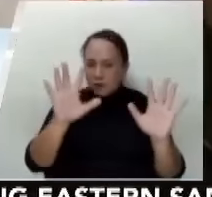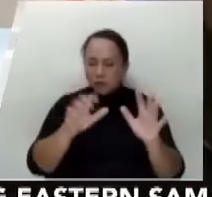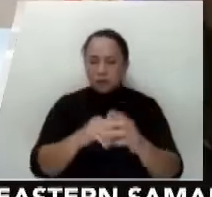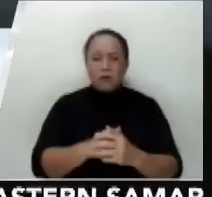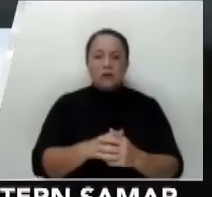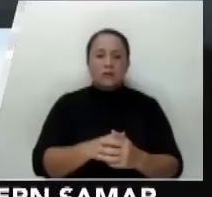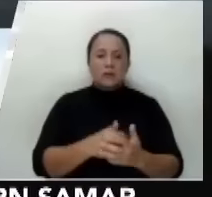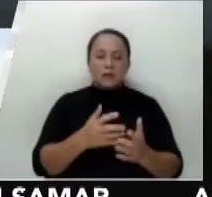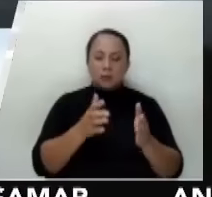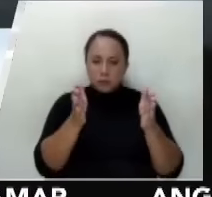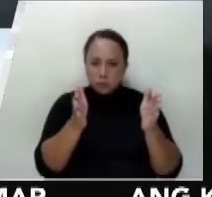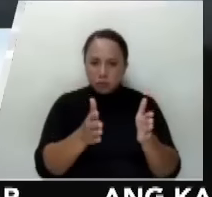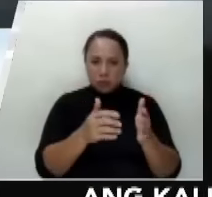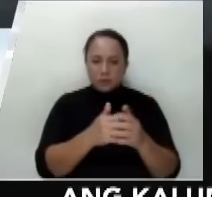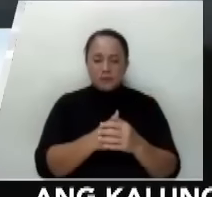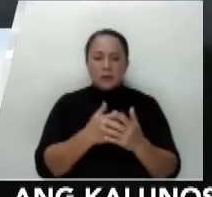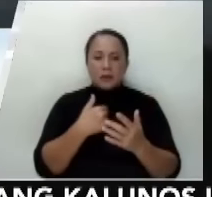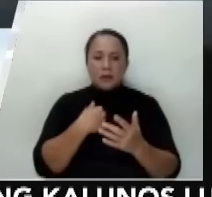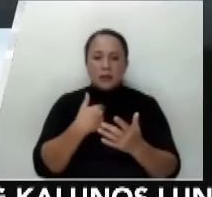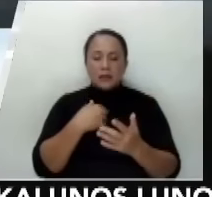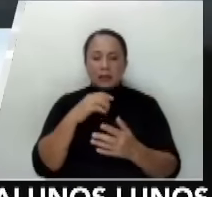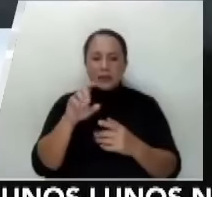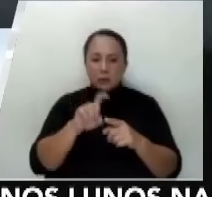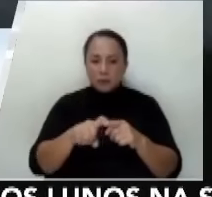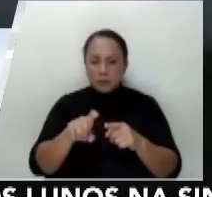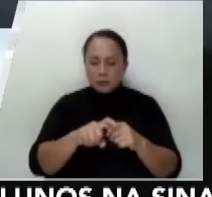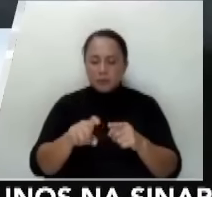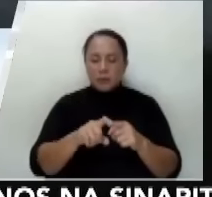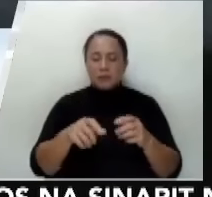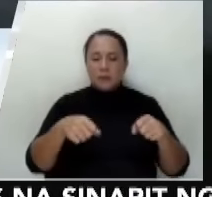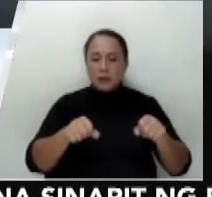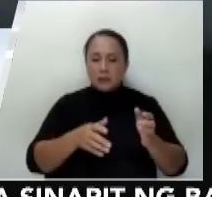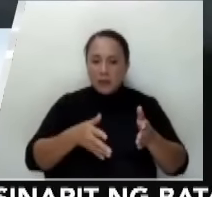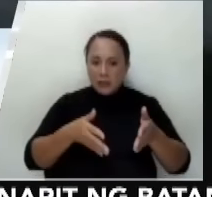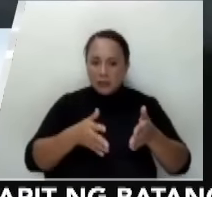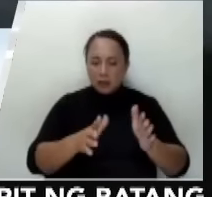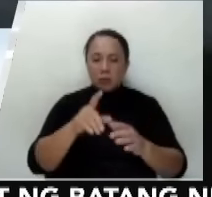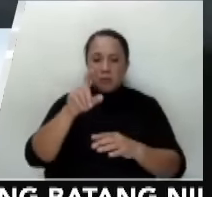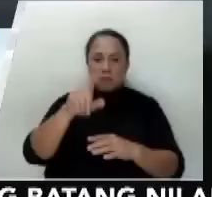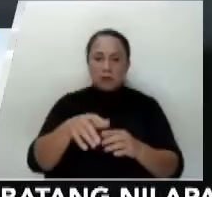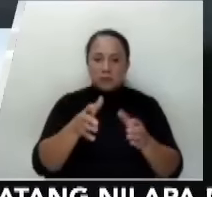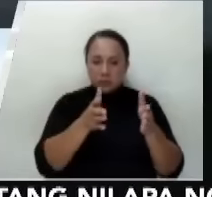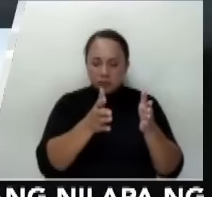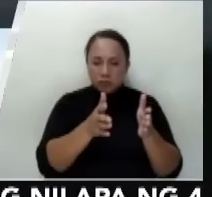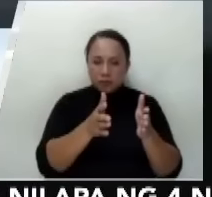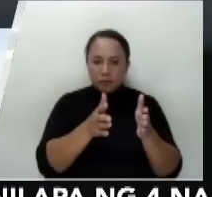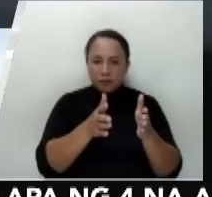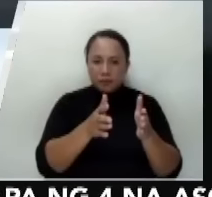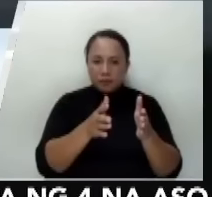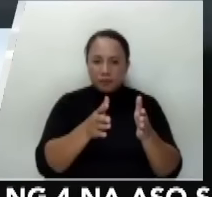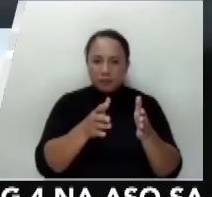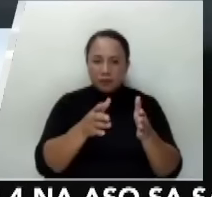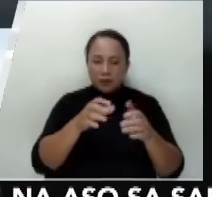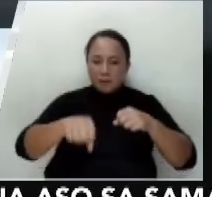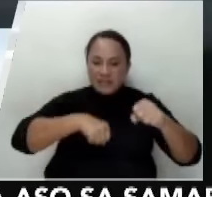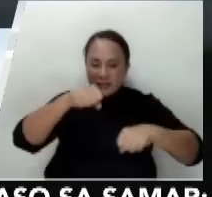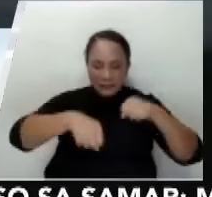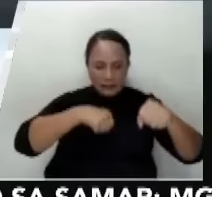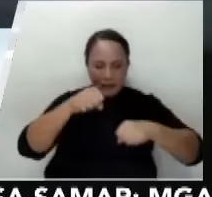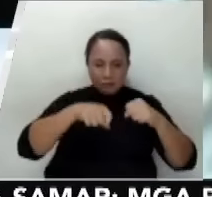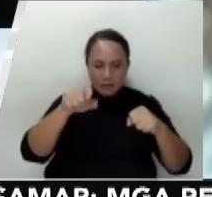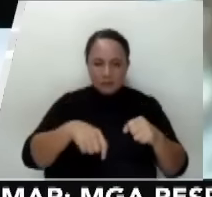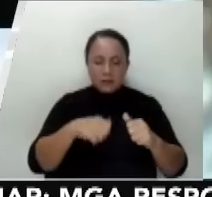nakakategorize mabuti. Yung mga e-bikes na i-allow doon sa bike lane ay dapat classified pa rin as bisikleta, meaning